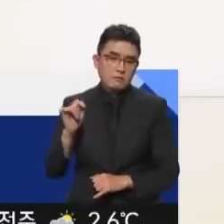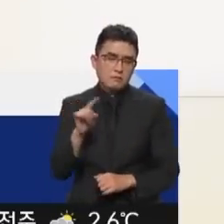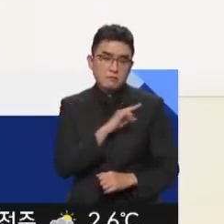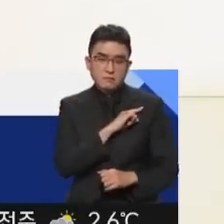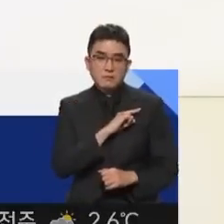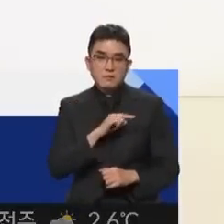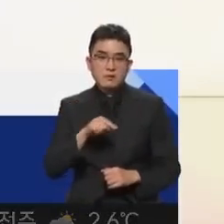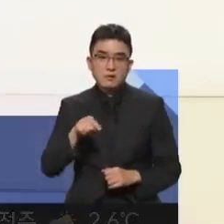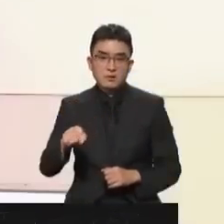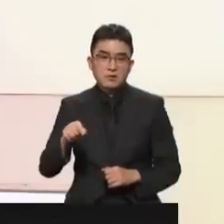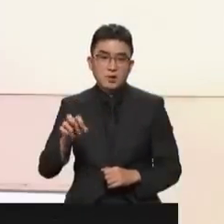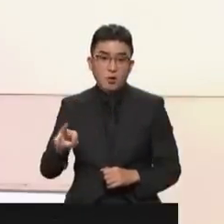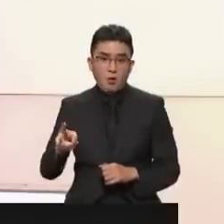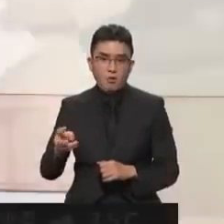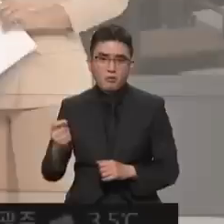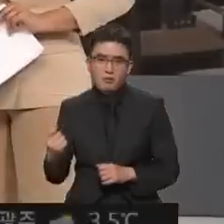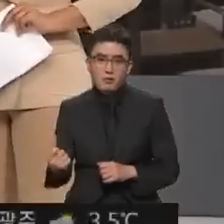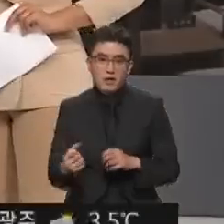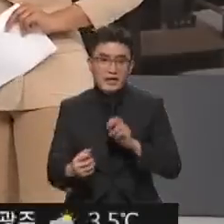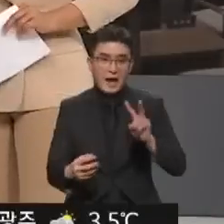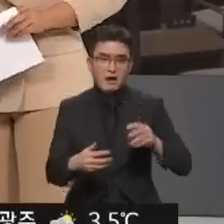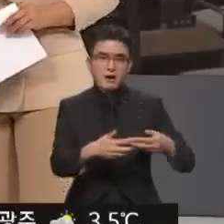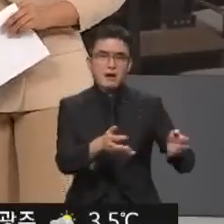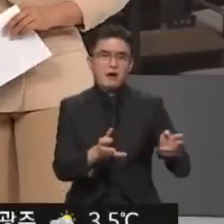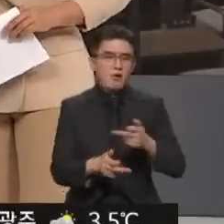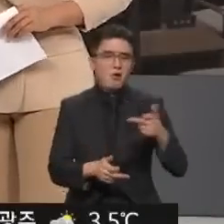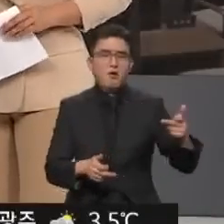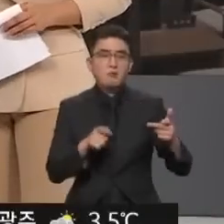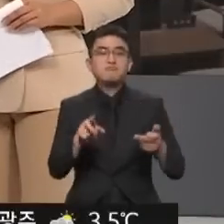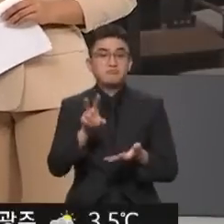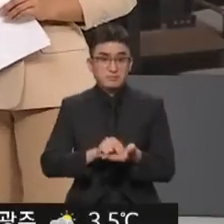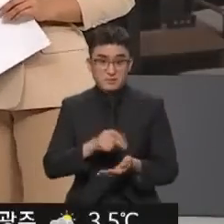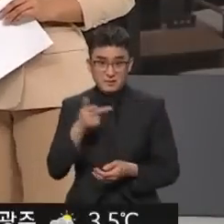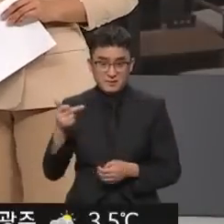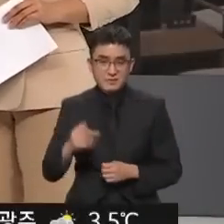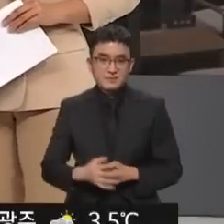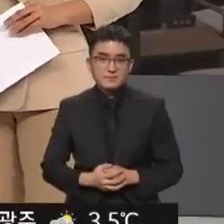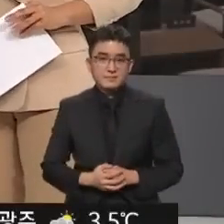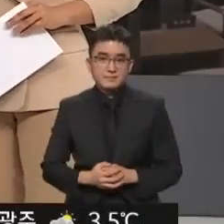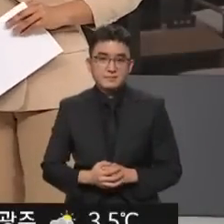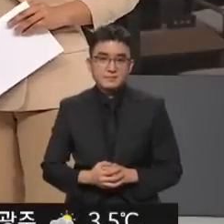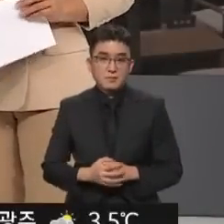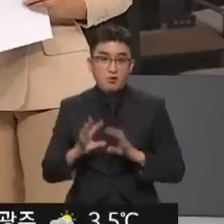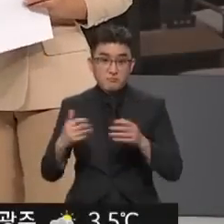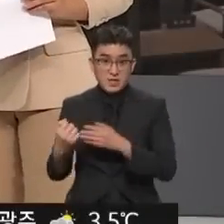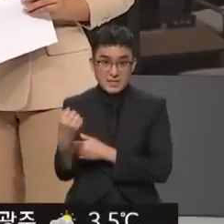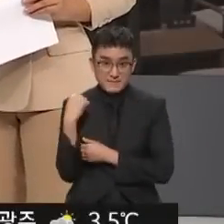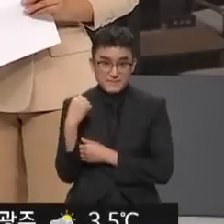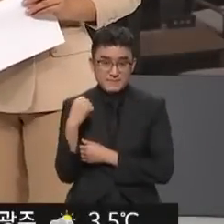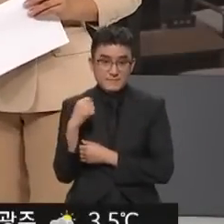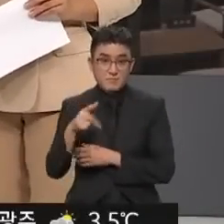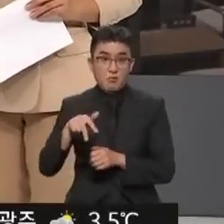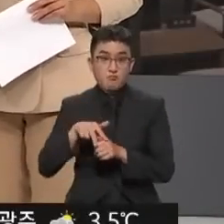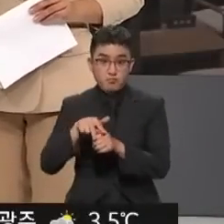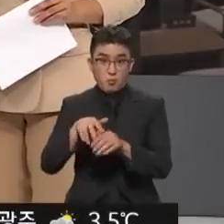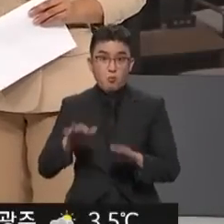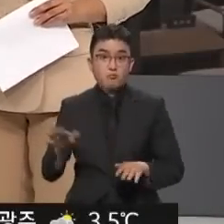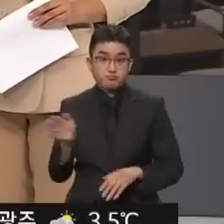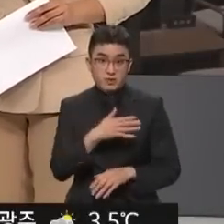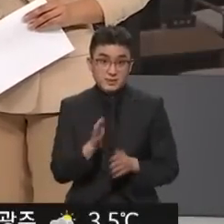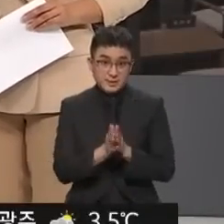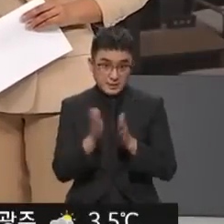여소야대 때문입니다. 네, 국민의힘 전당대회 후보 등록이 오늘부터 시작이 됐습니다. 김기현, 안철수